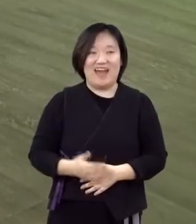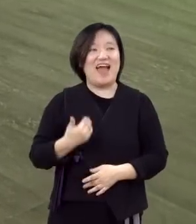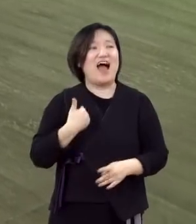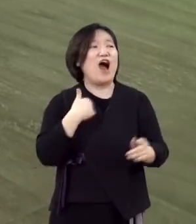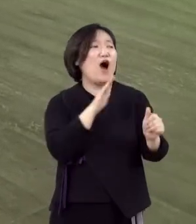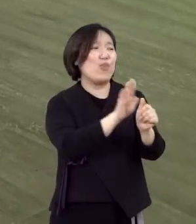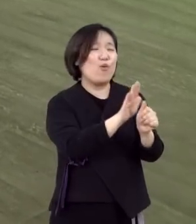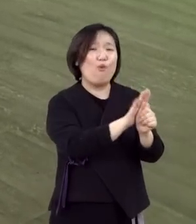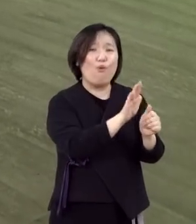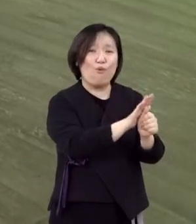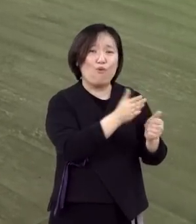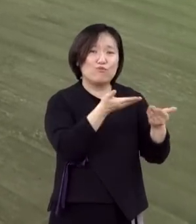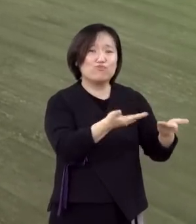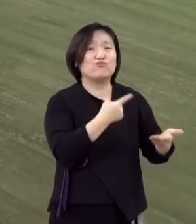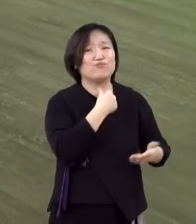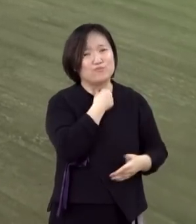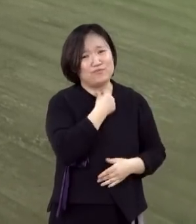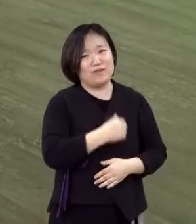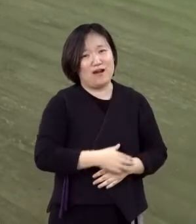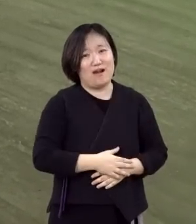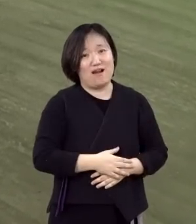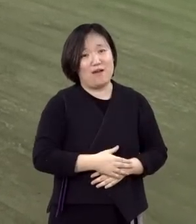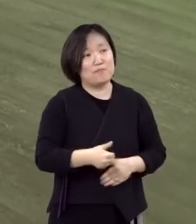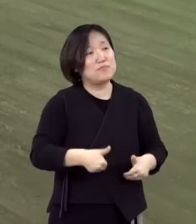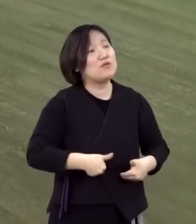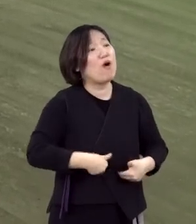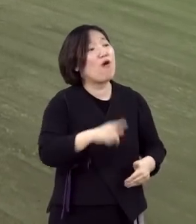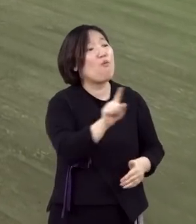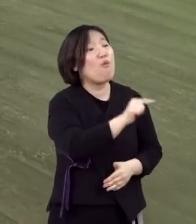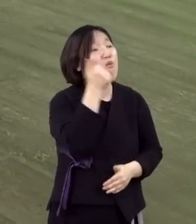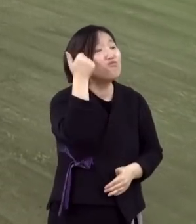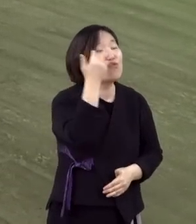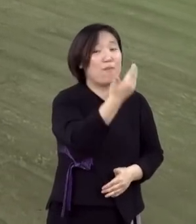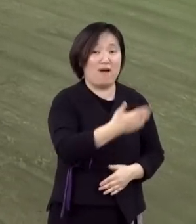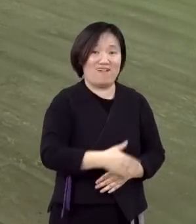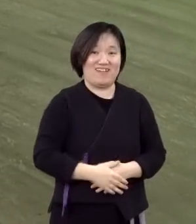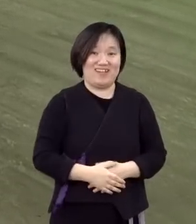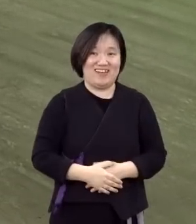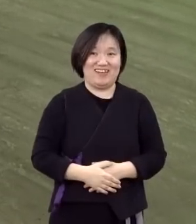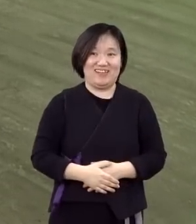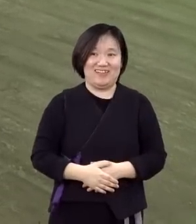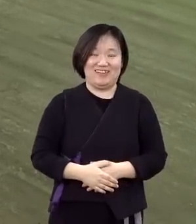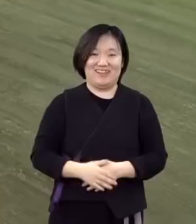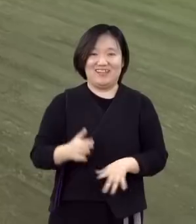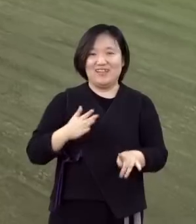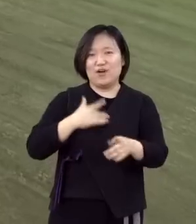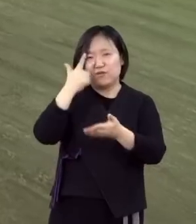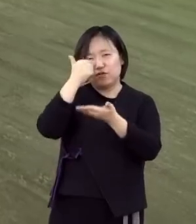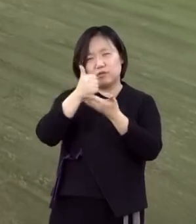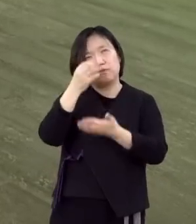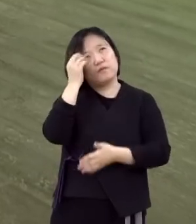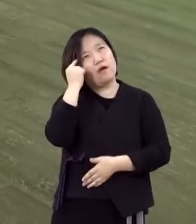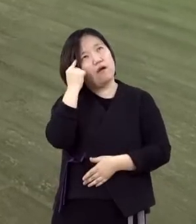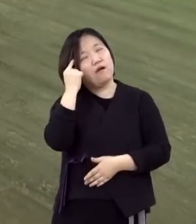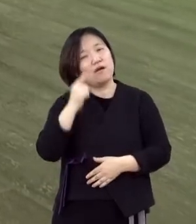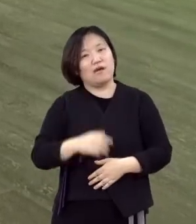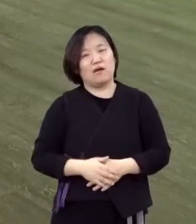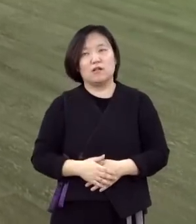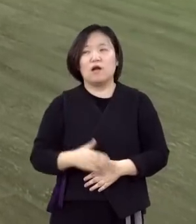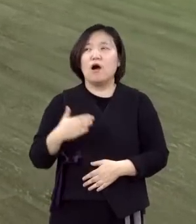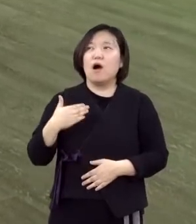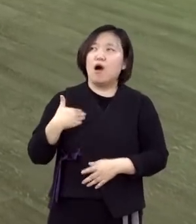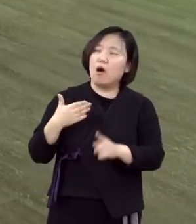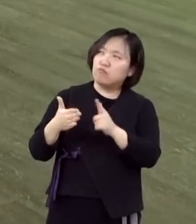필요하신가요?" 그제야승려는"아, 이것은부처님께서하시는일